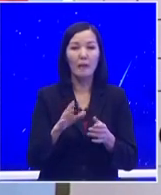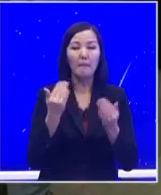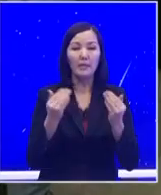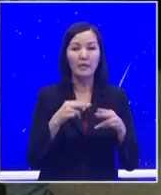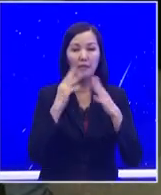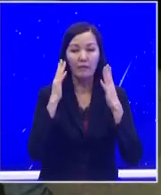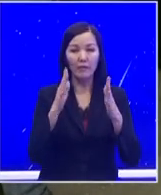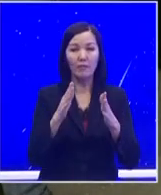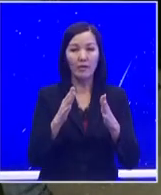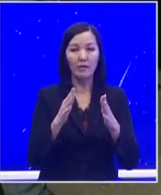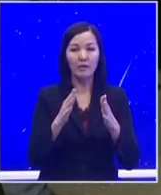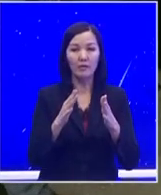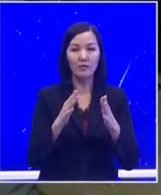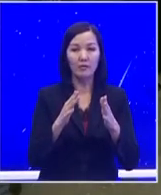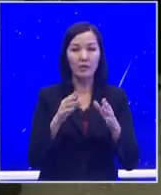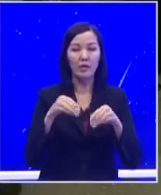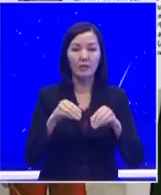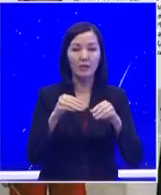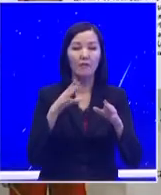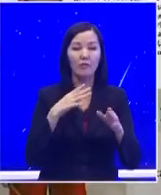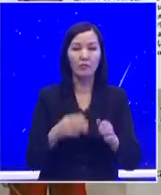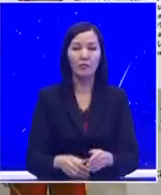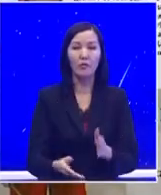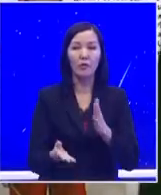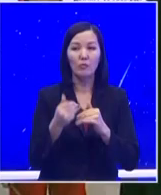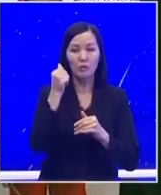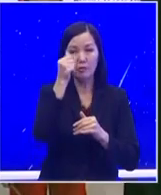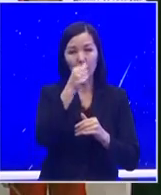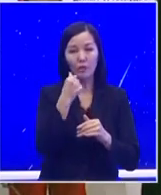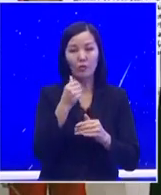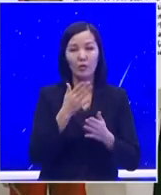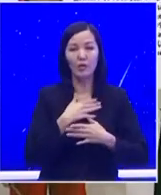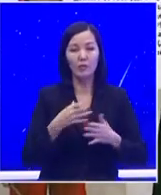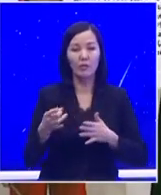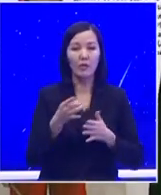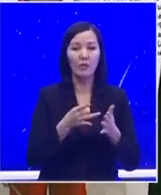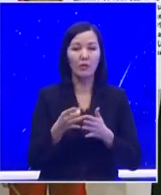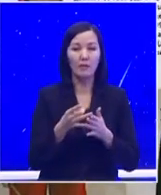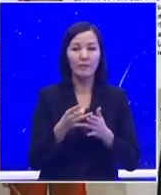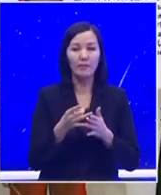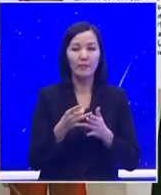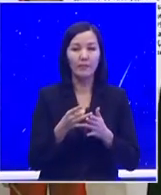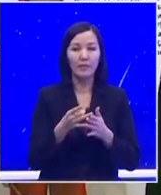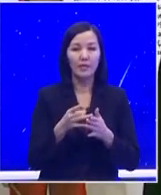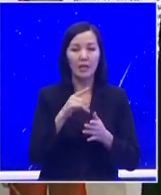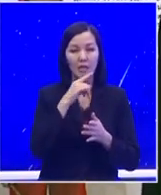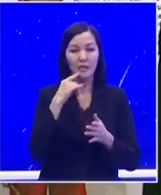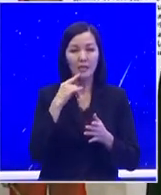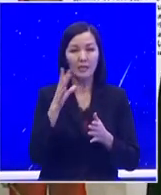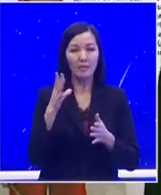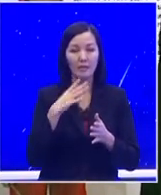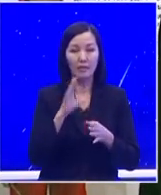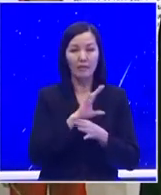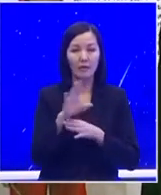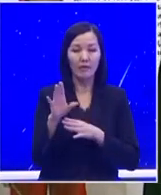годы в районе уделяется садоводству. В прошлом году в нашем районе Российской Федерации было